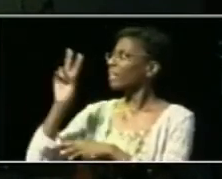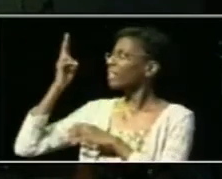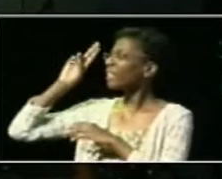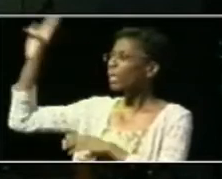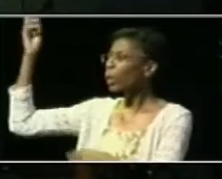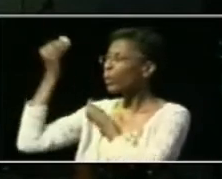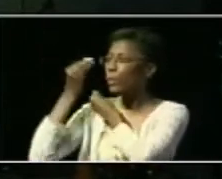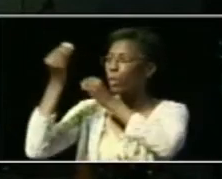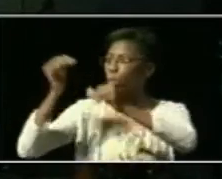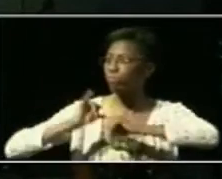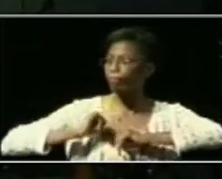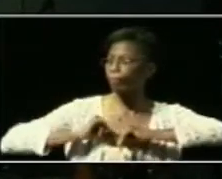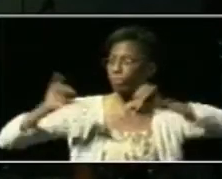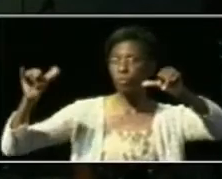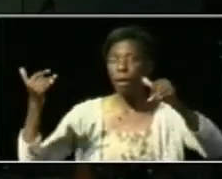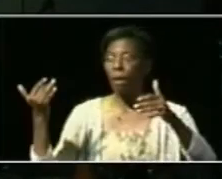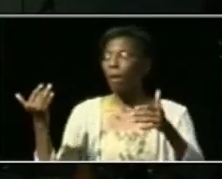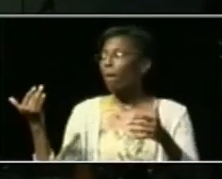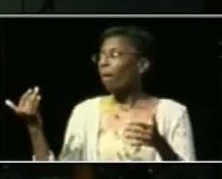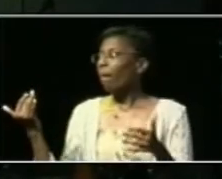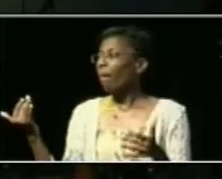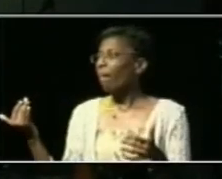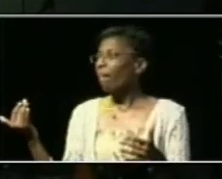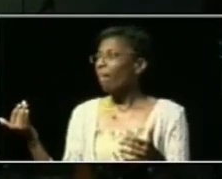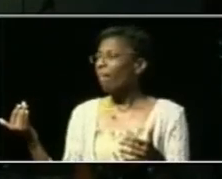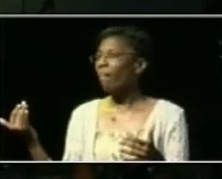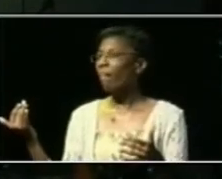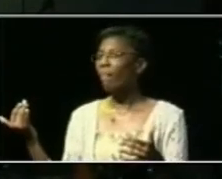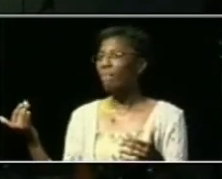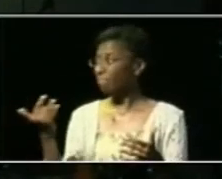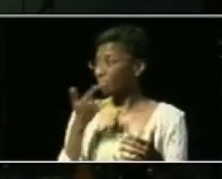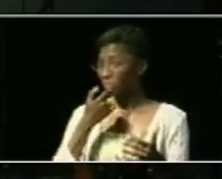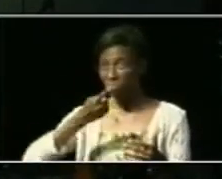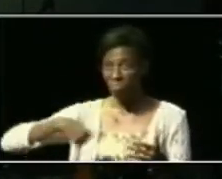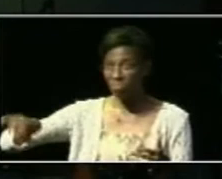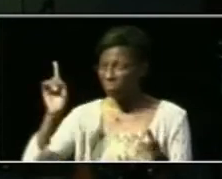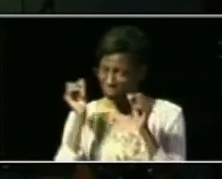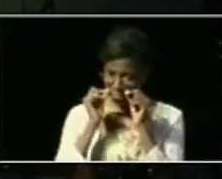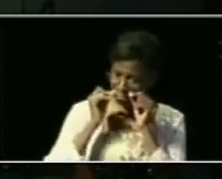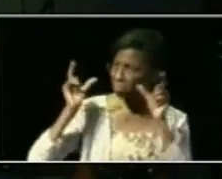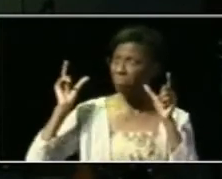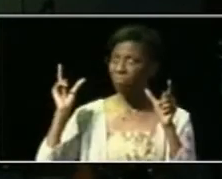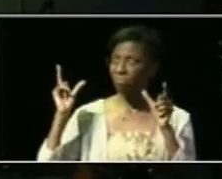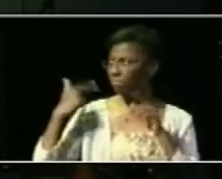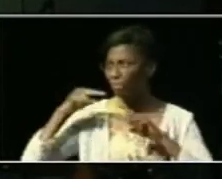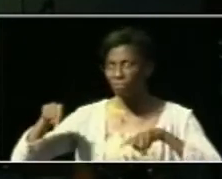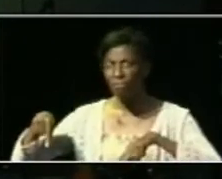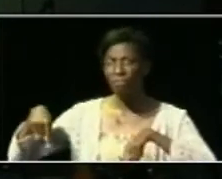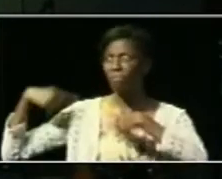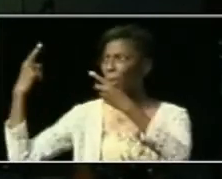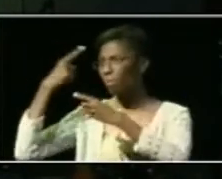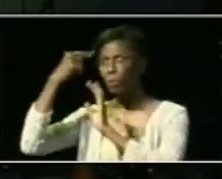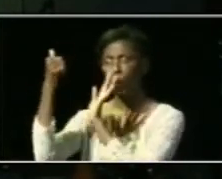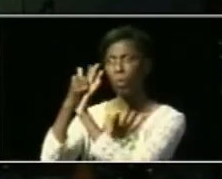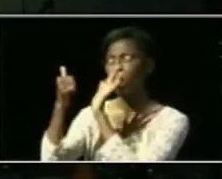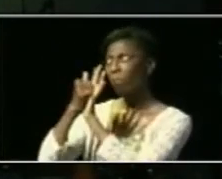de sa puissance, you will go forth revived in mission. Vous allez avancer avec réveillé dans la